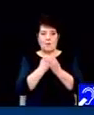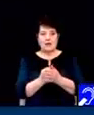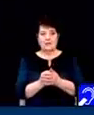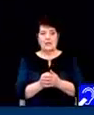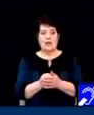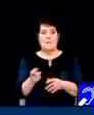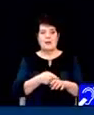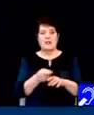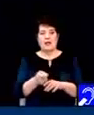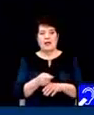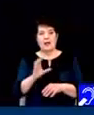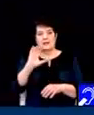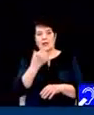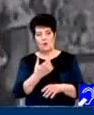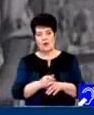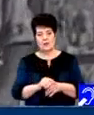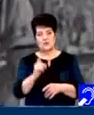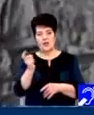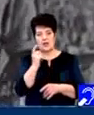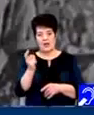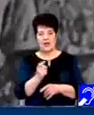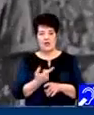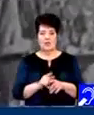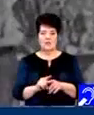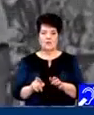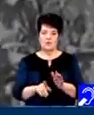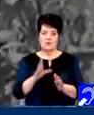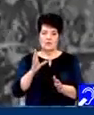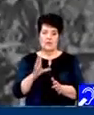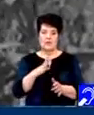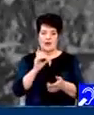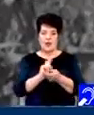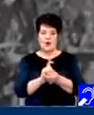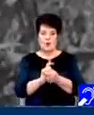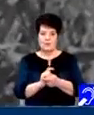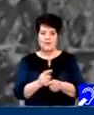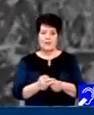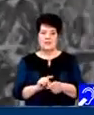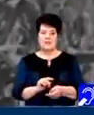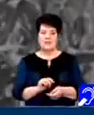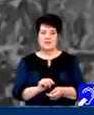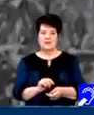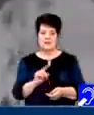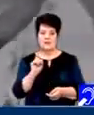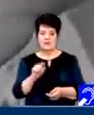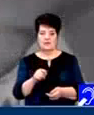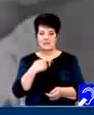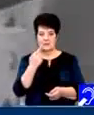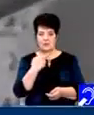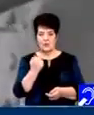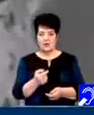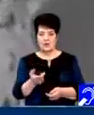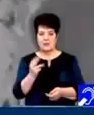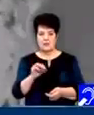serioasă. Și reforma agrară pentru care el a votat și pentru care el a lucrat ca ea să fie implementată, presupunea,